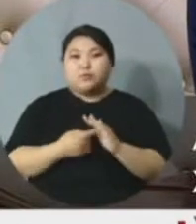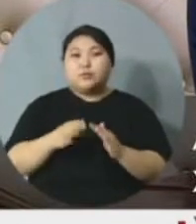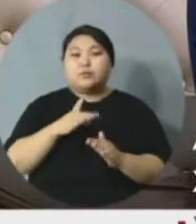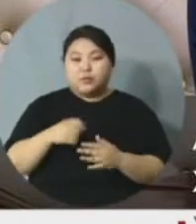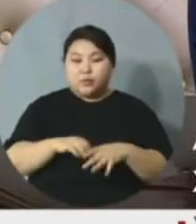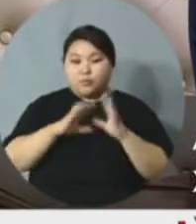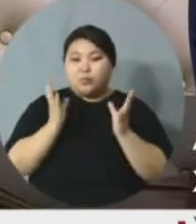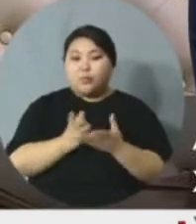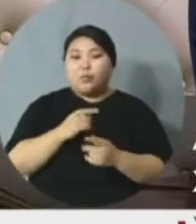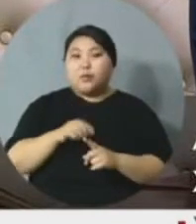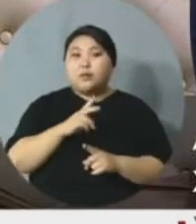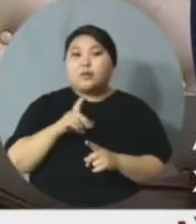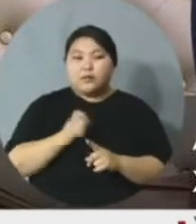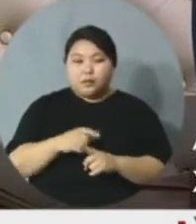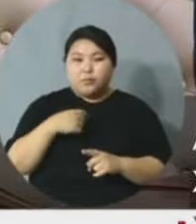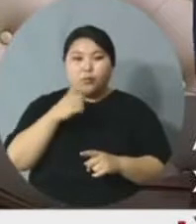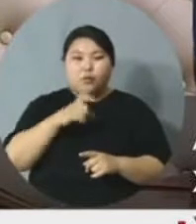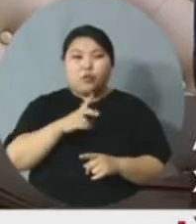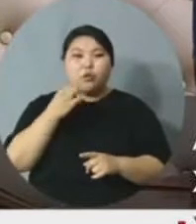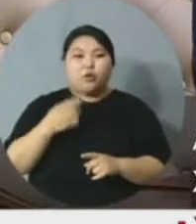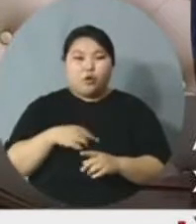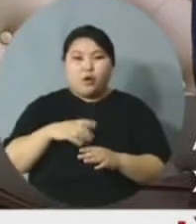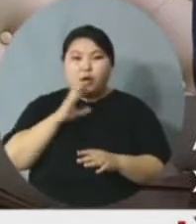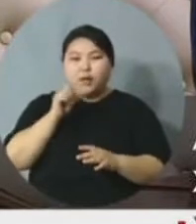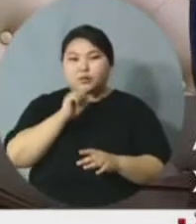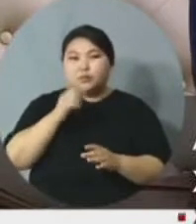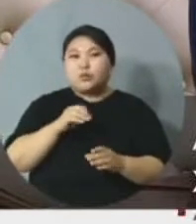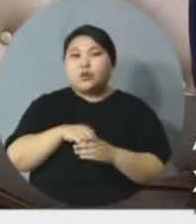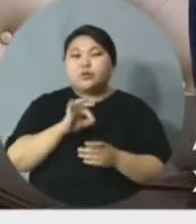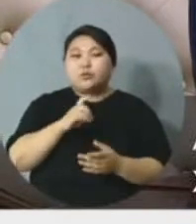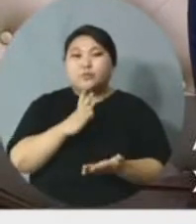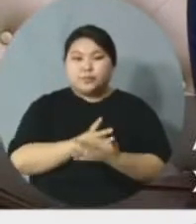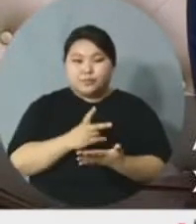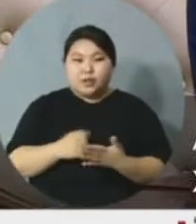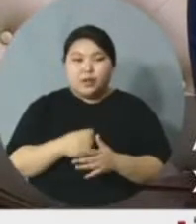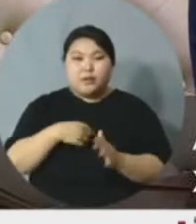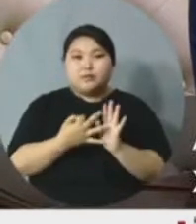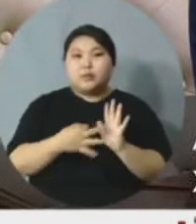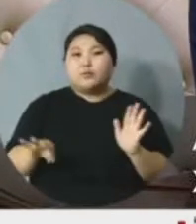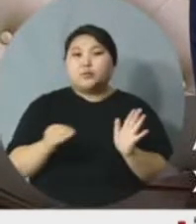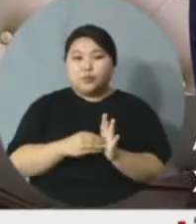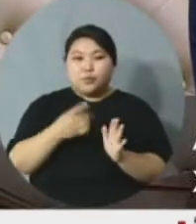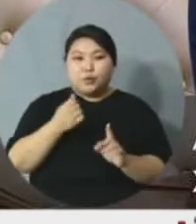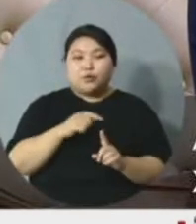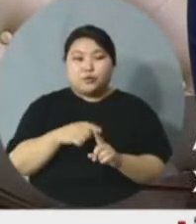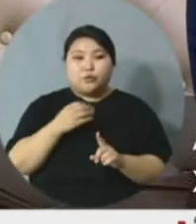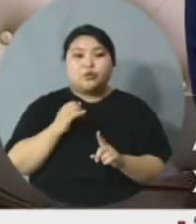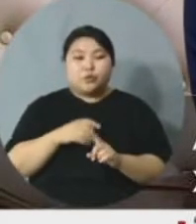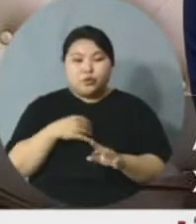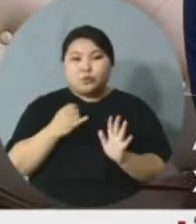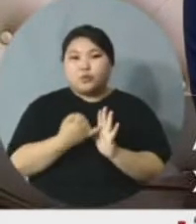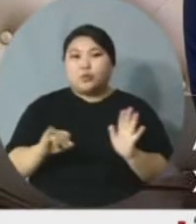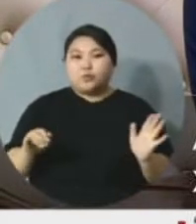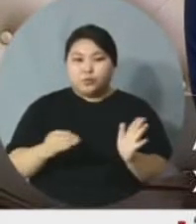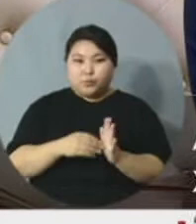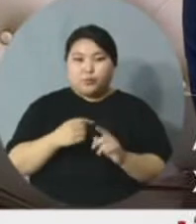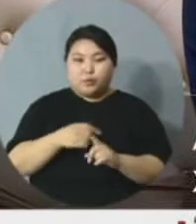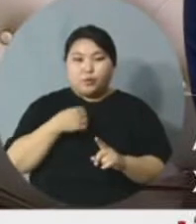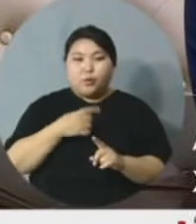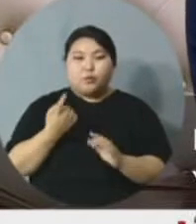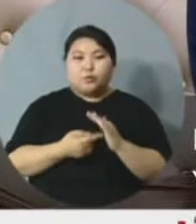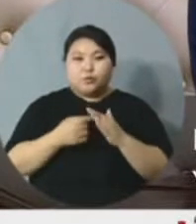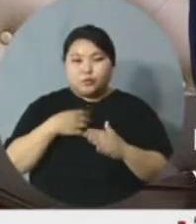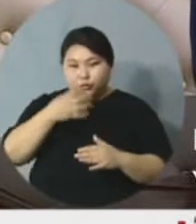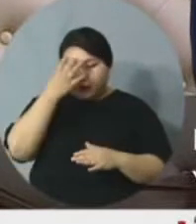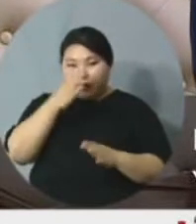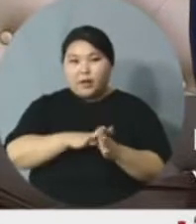Үндсэндээ нэлэнхүүдээ энэ нөөцийн хамсалт орсон байна. 800 мянган төгрөгөөр нэг 600 мянган төгрөгөөр одоо